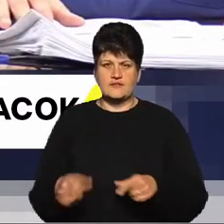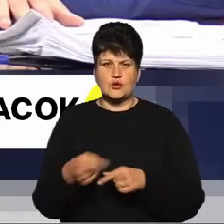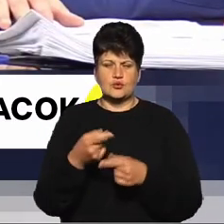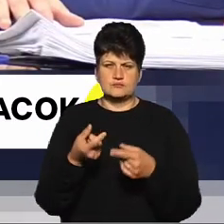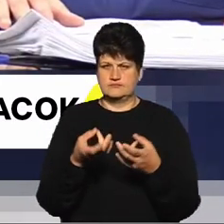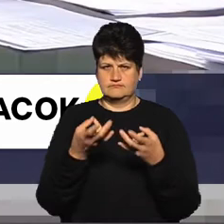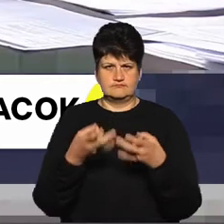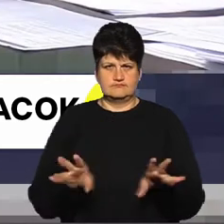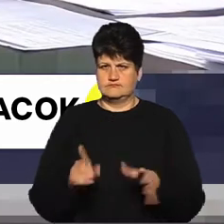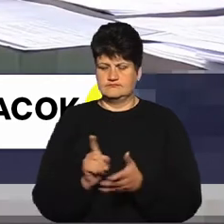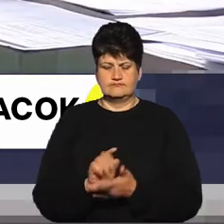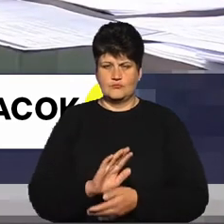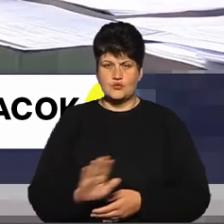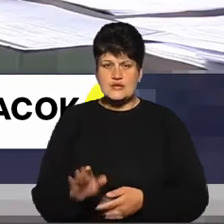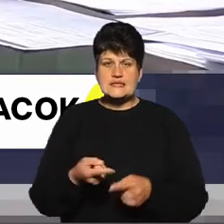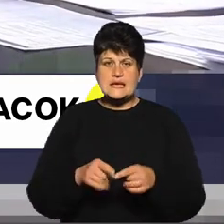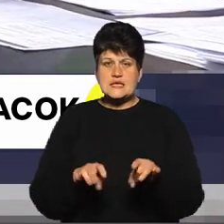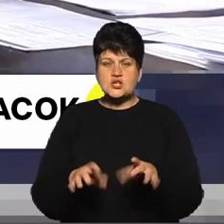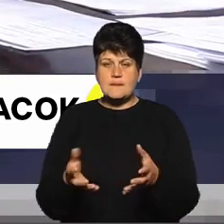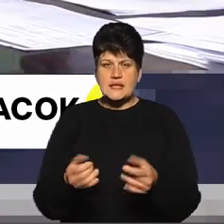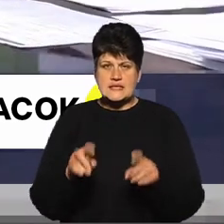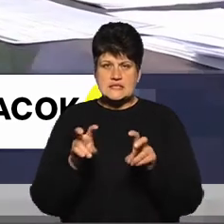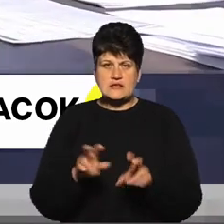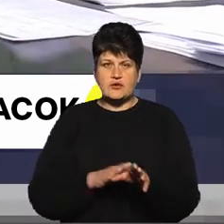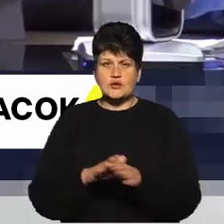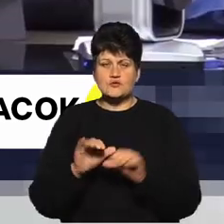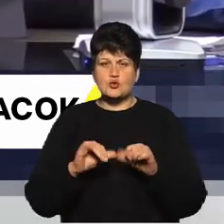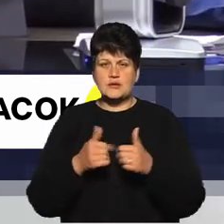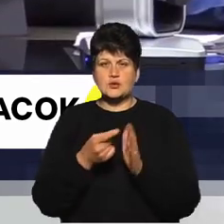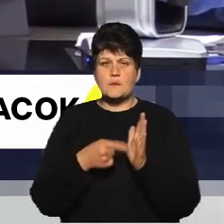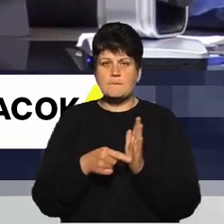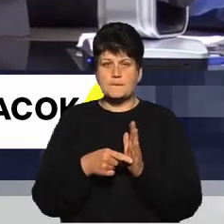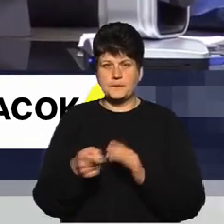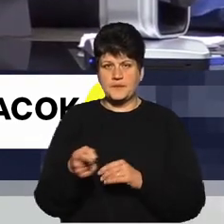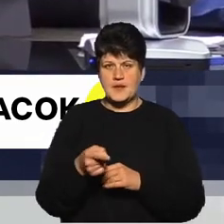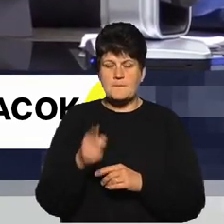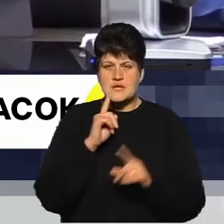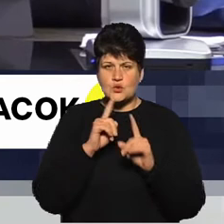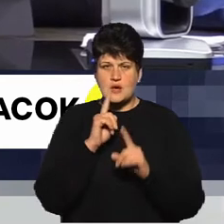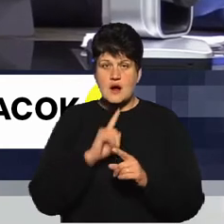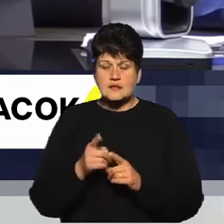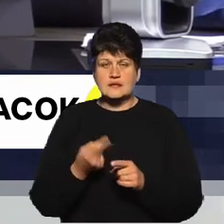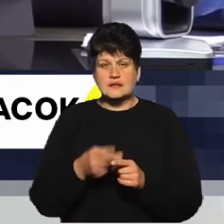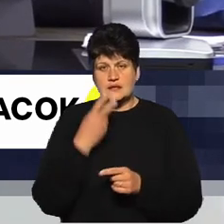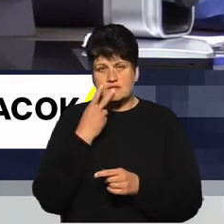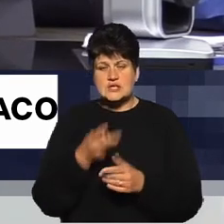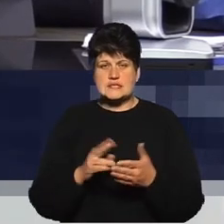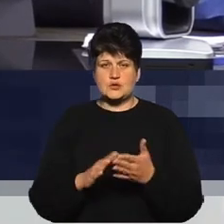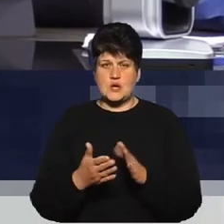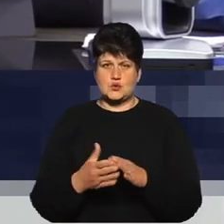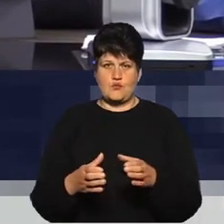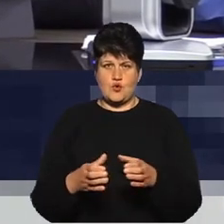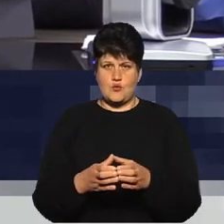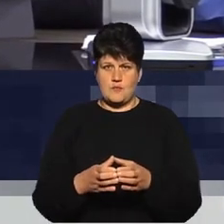не обов'язково. Таке рішення прийняли на засіданні виконавчого комітету міськради, зважаючи на епідеміологічну ситуацію в громаді. Попало